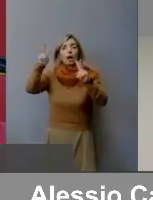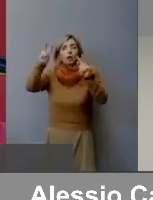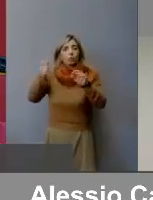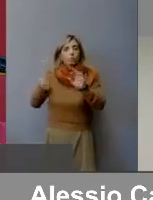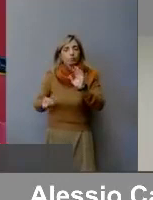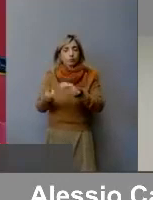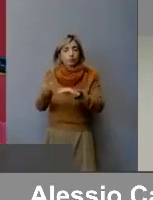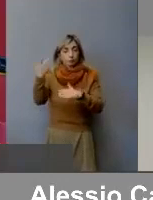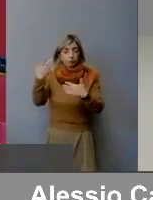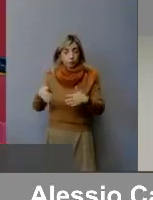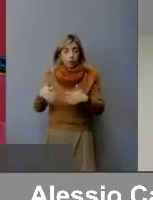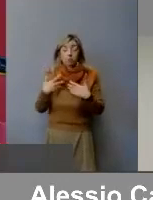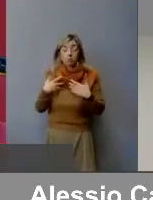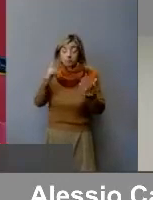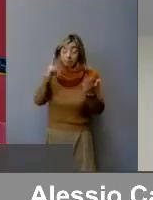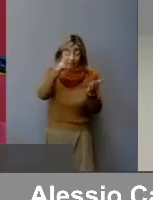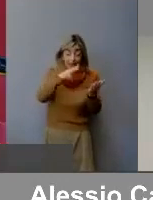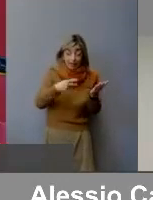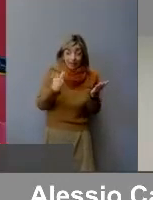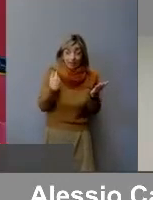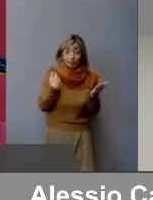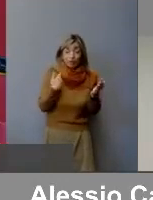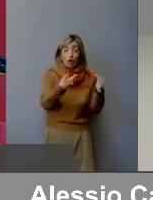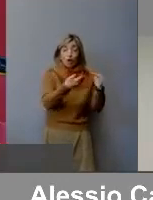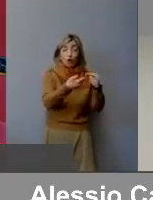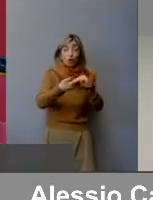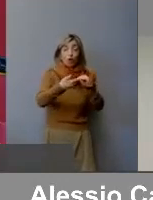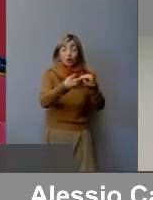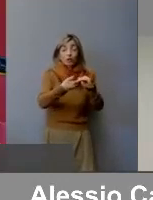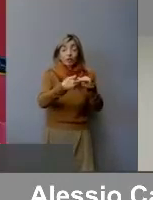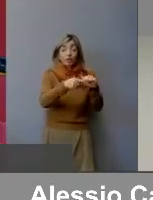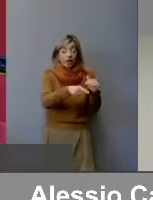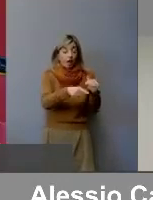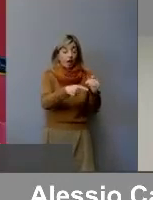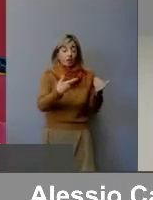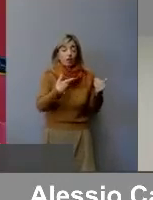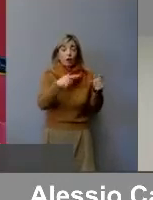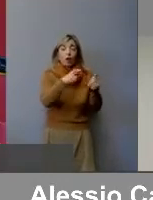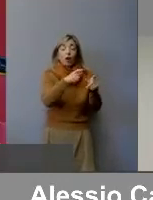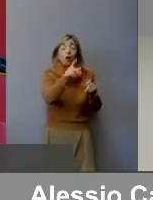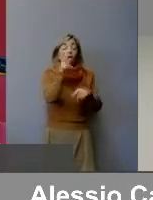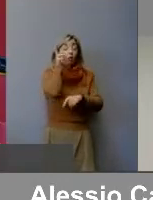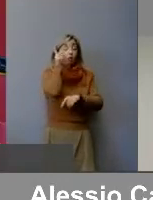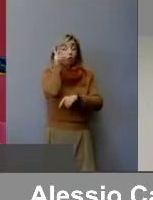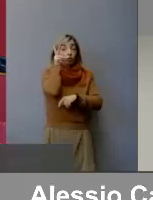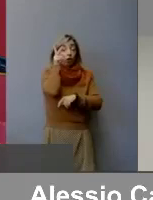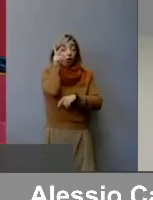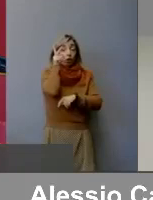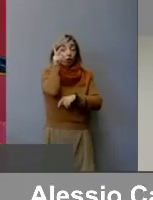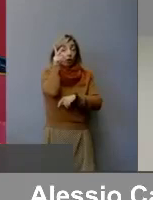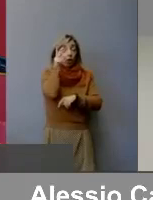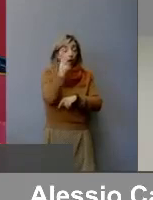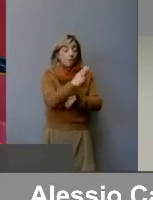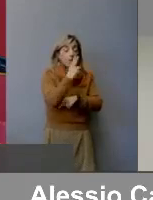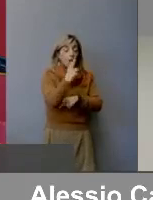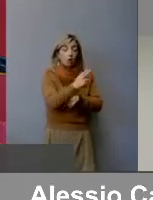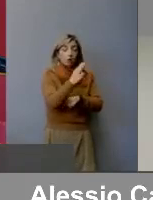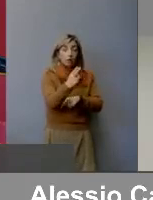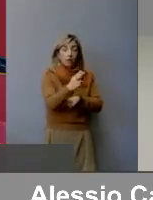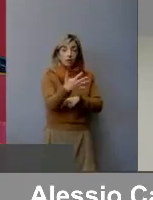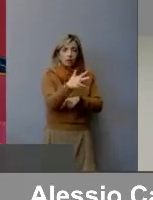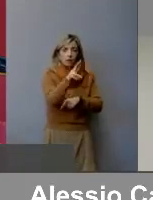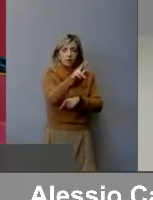cordignano l'accesso di mortalità osservato testuali nelle donne del 33 per cento significa che in media ogni anno muoiono